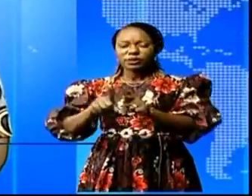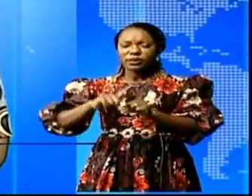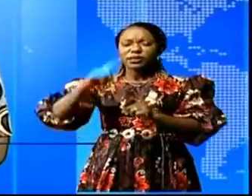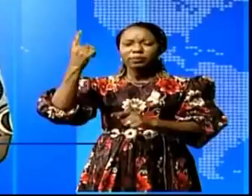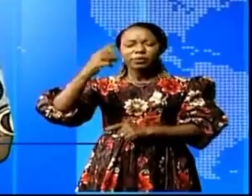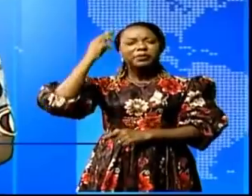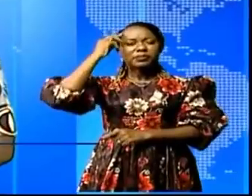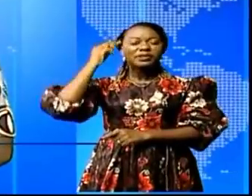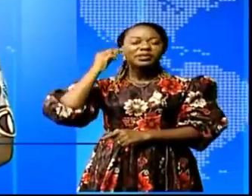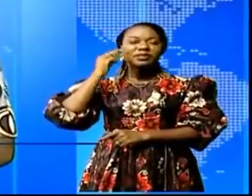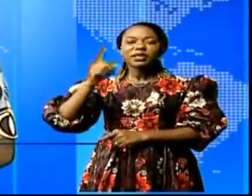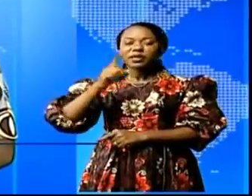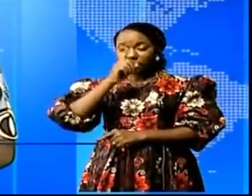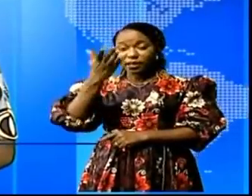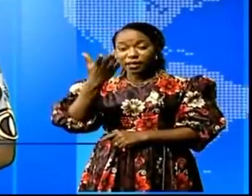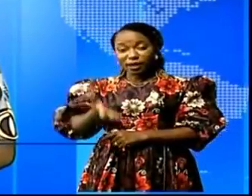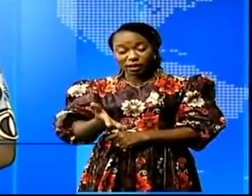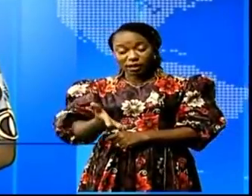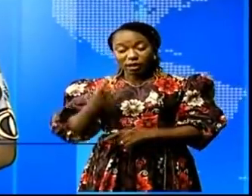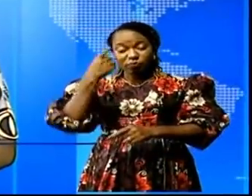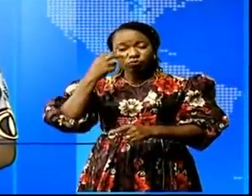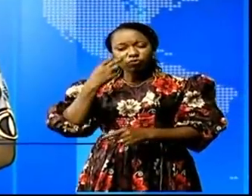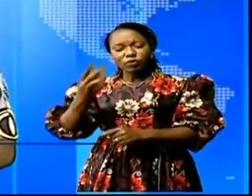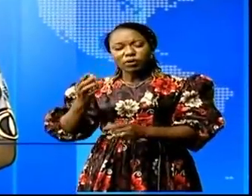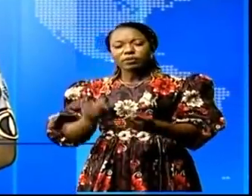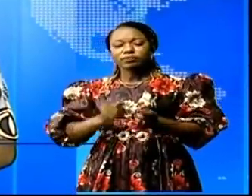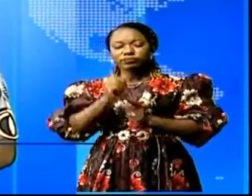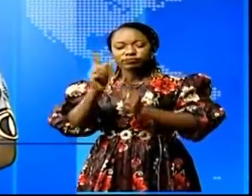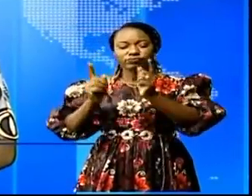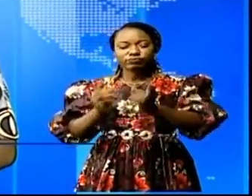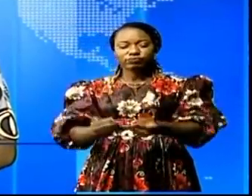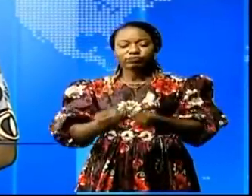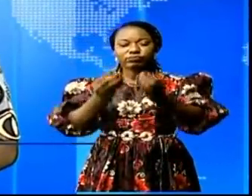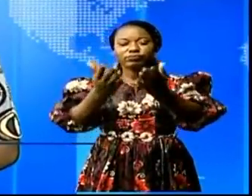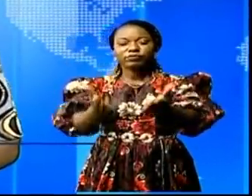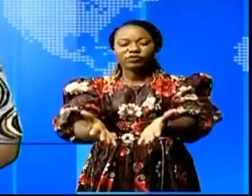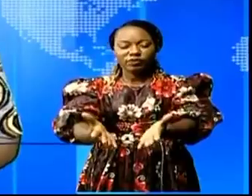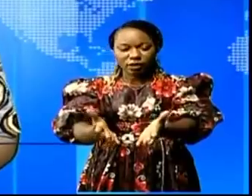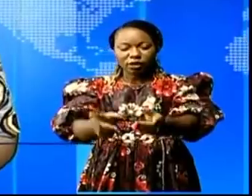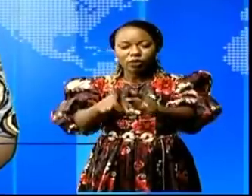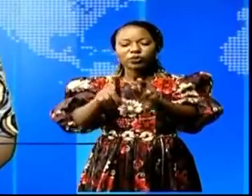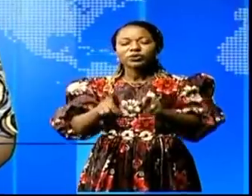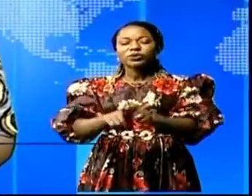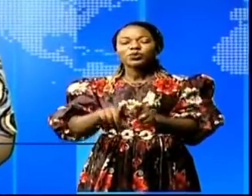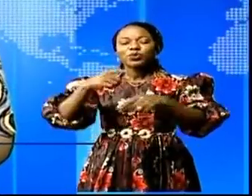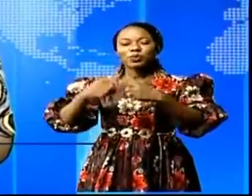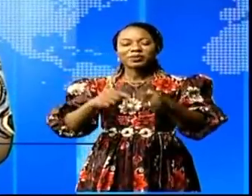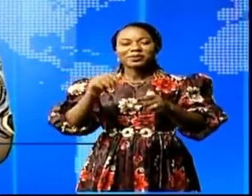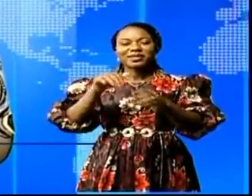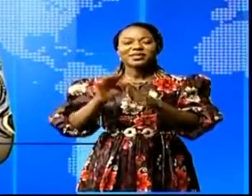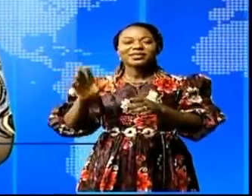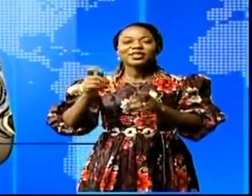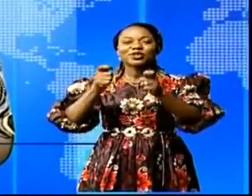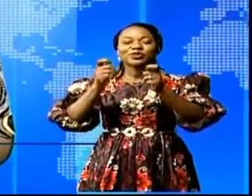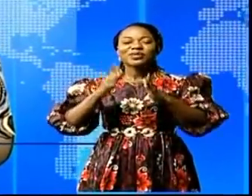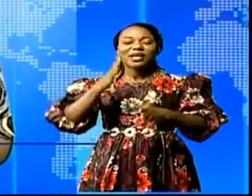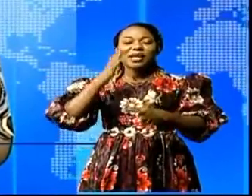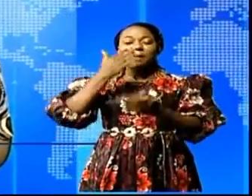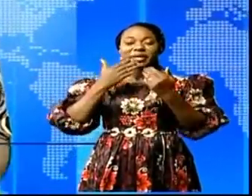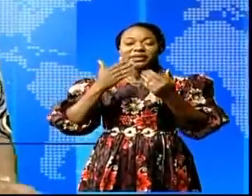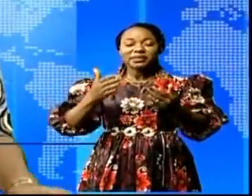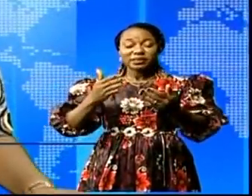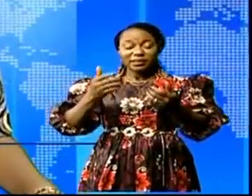Samalukonde était sur le lieu pour déposer sa gerbe de fleurs. C'est le titre de ce journal. Merci d'être avec